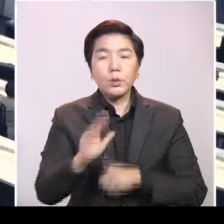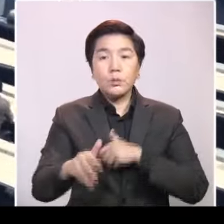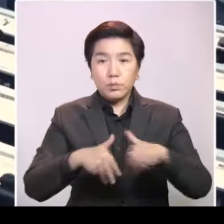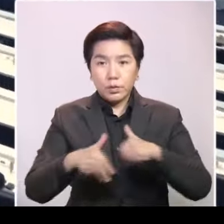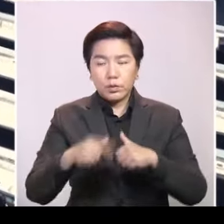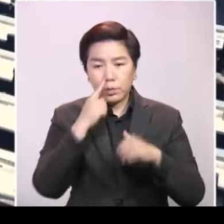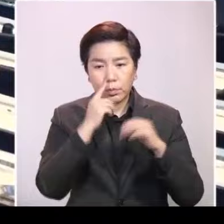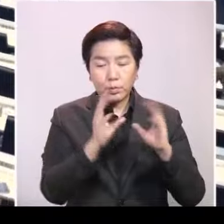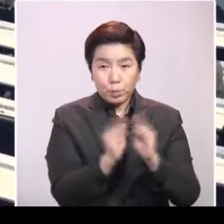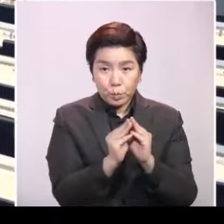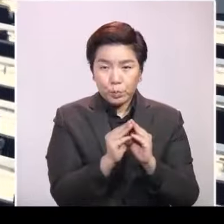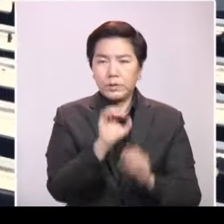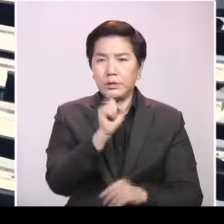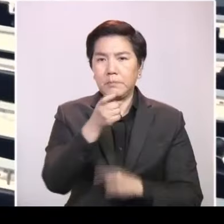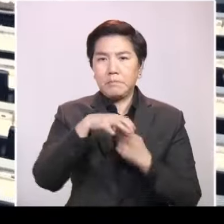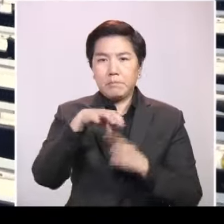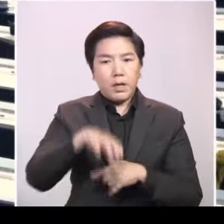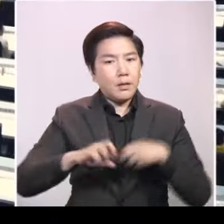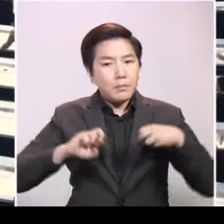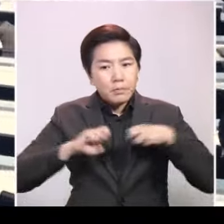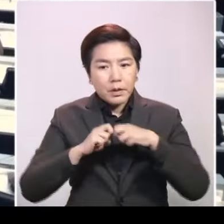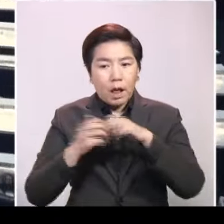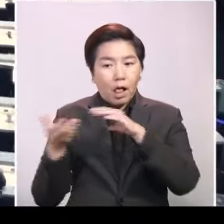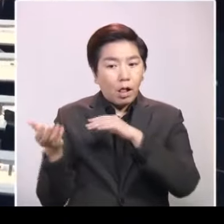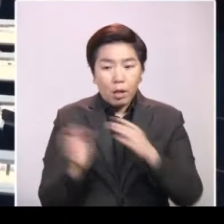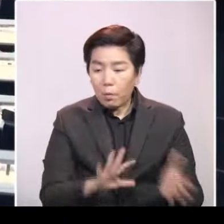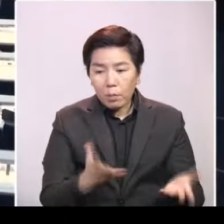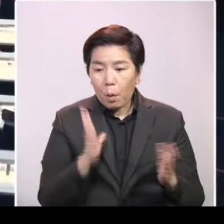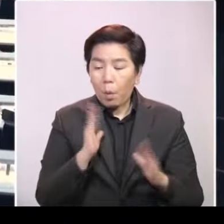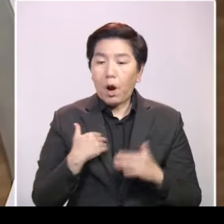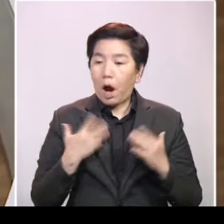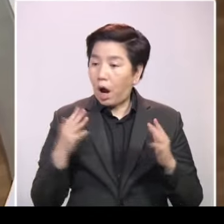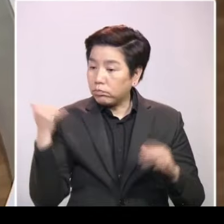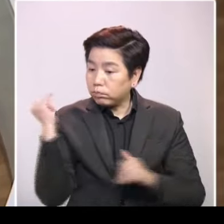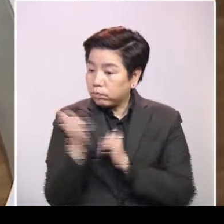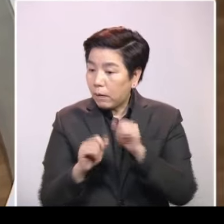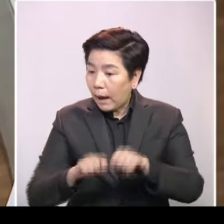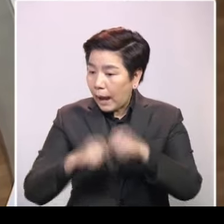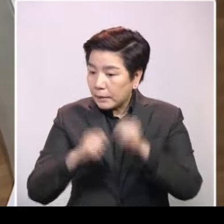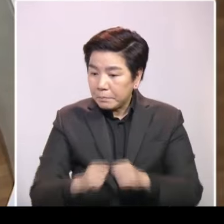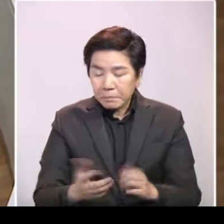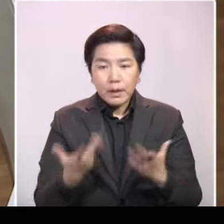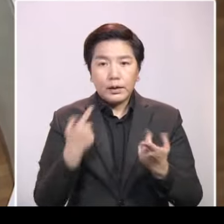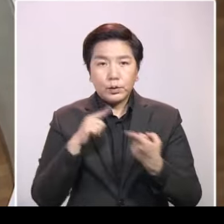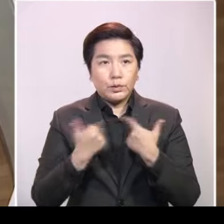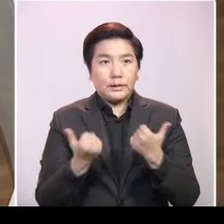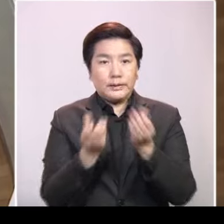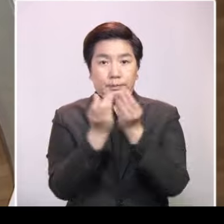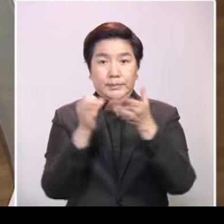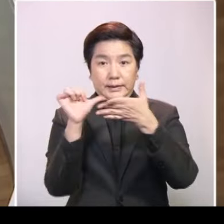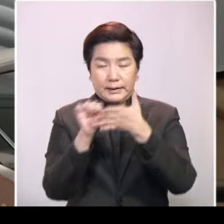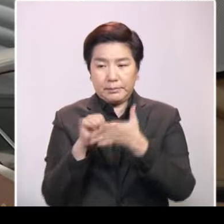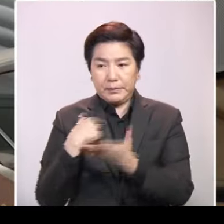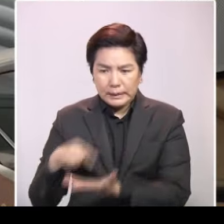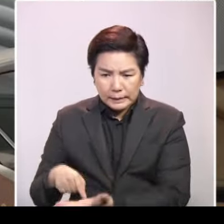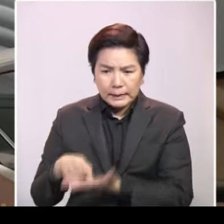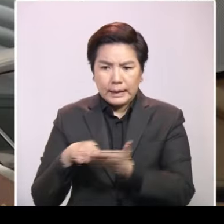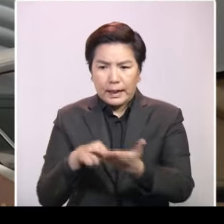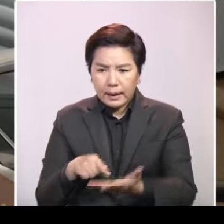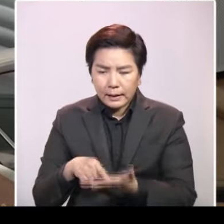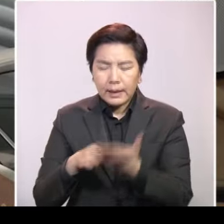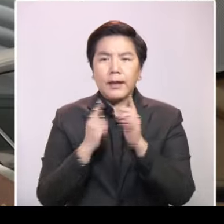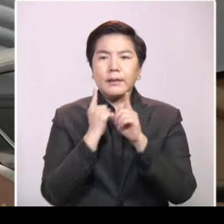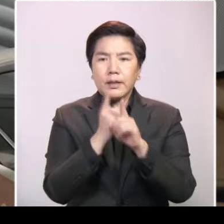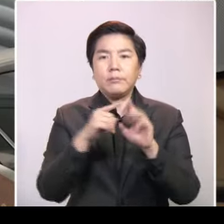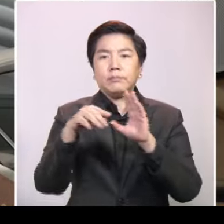โดยเฉพาะการประชุมสภาค่ะที่ไม่มีปัญหาสภาล่มหรือองค์ประชุมขาดส่วนการเสนอร่างแก้ไขรัฐธรรมนูญเข้ามาหลายฉบับต้องเป็น